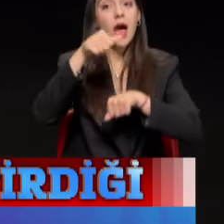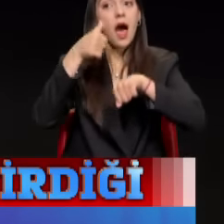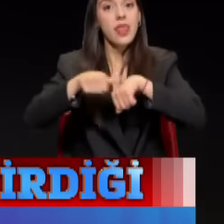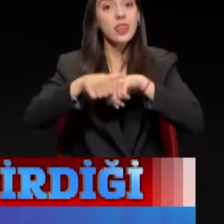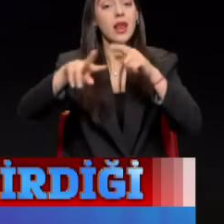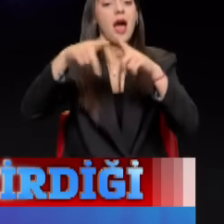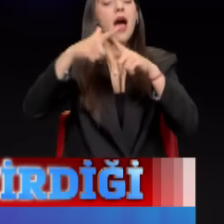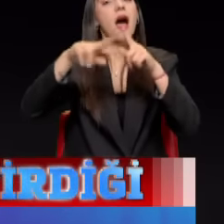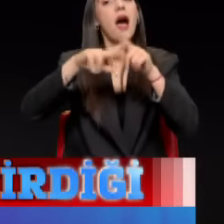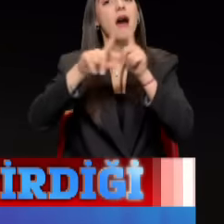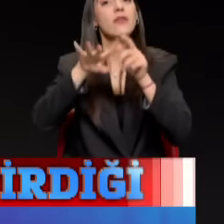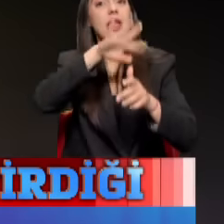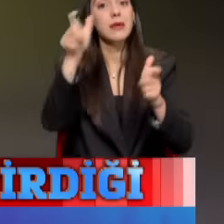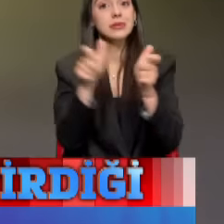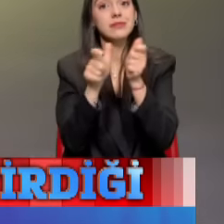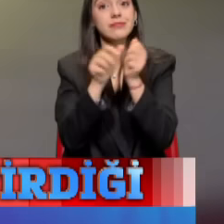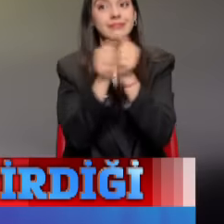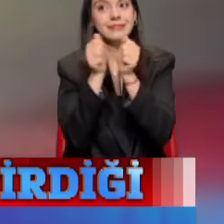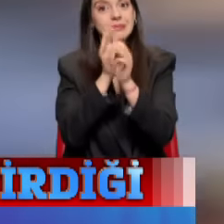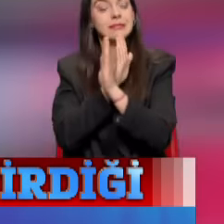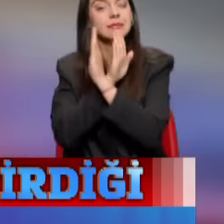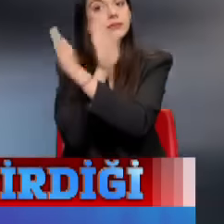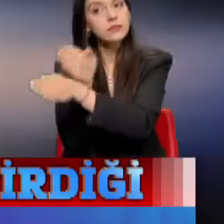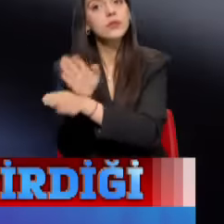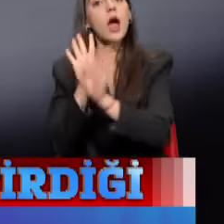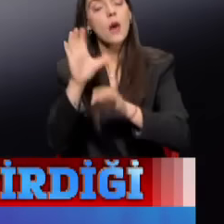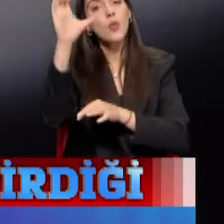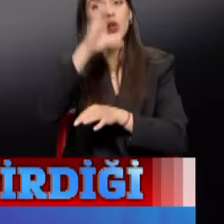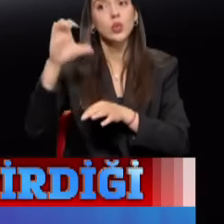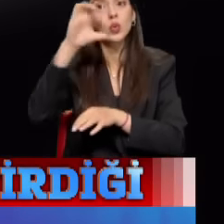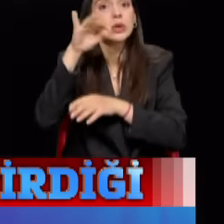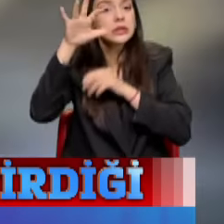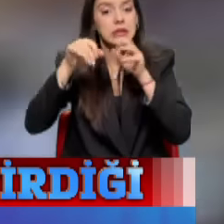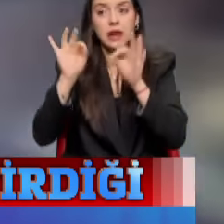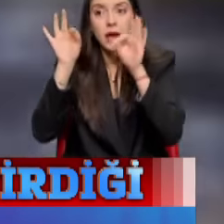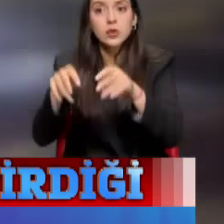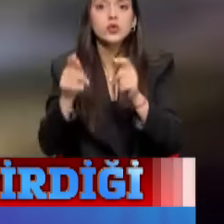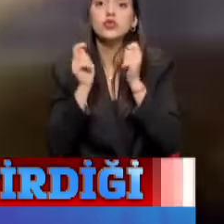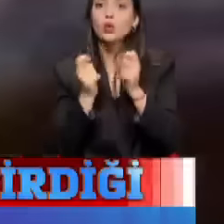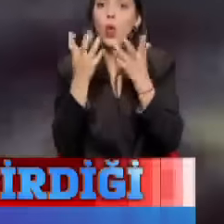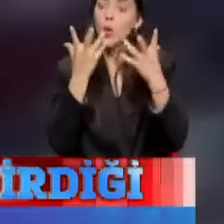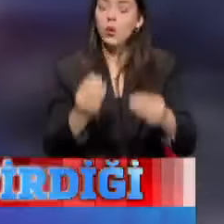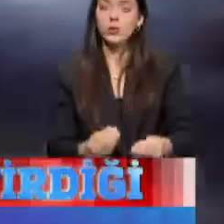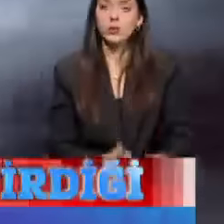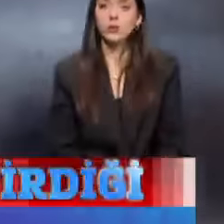Belediyesi Finike itfaiye birimi ekipleri yönlendirildi ama turistlere ulaşmak kolay olmadı